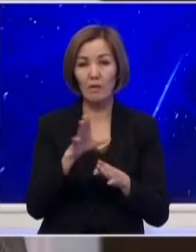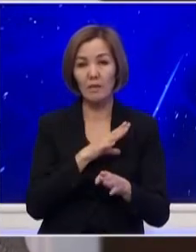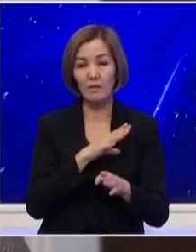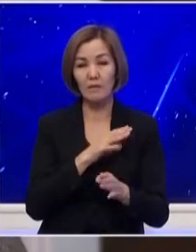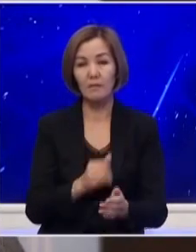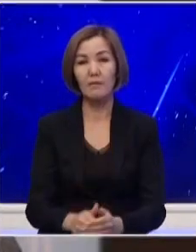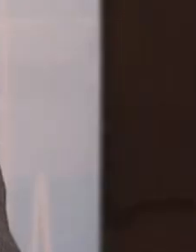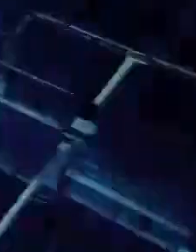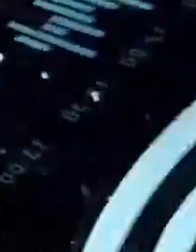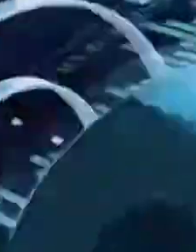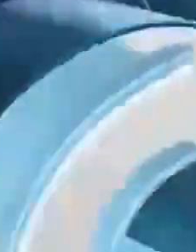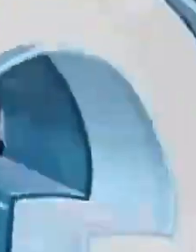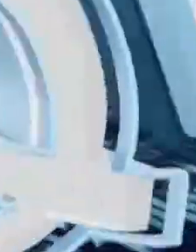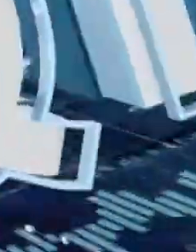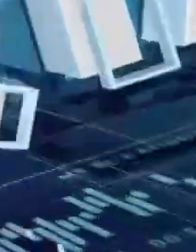ойдамыз.